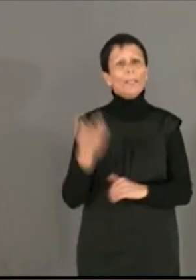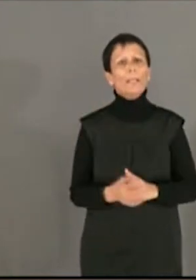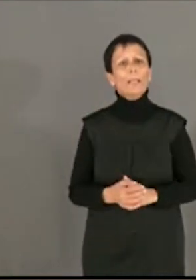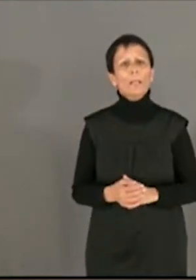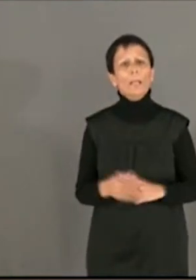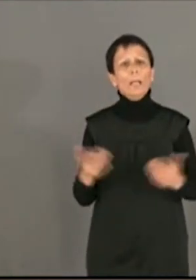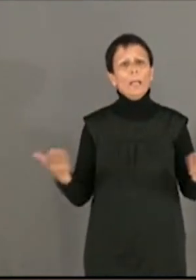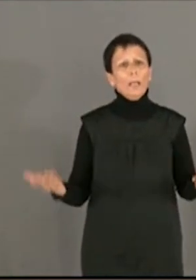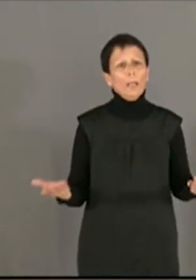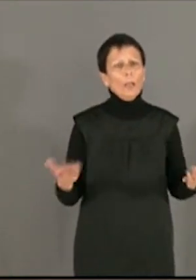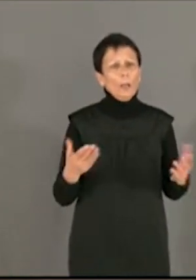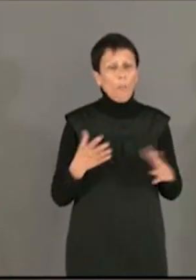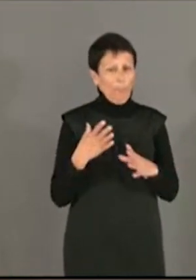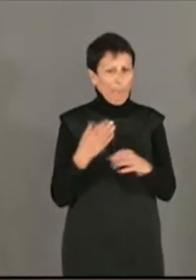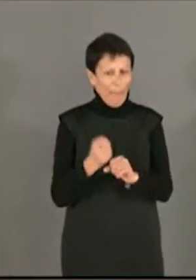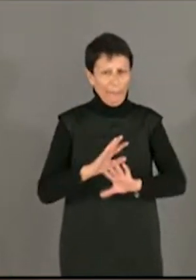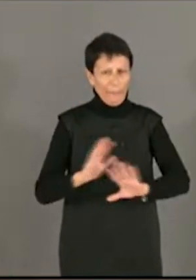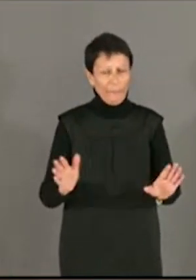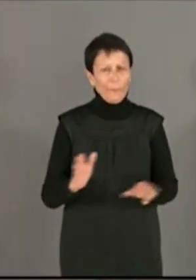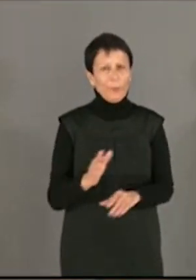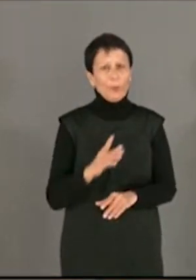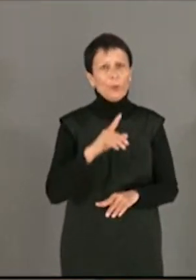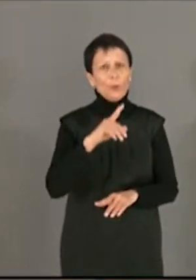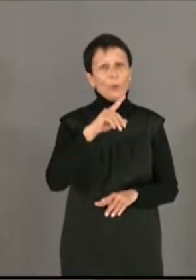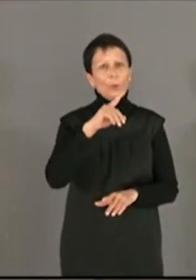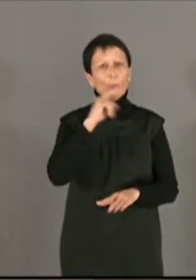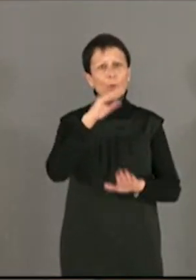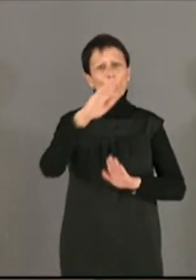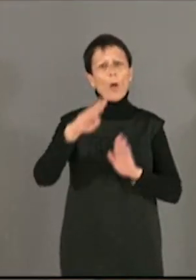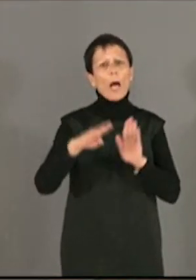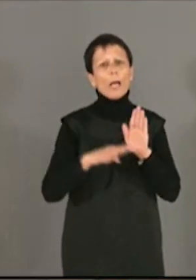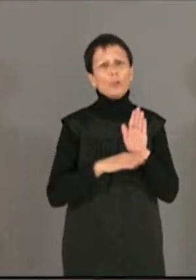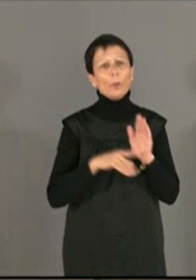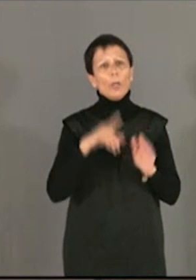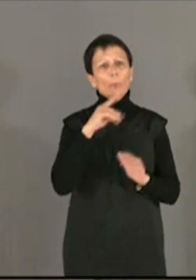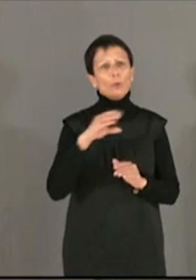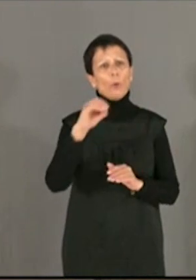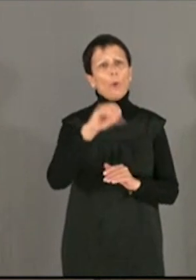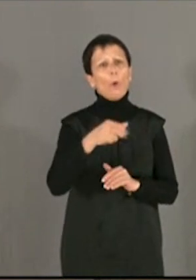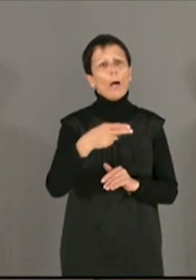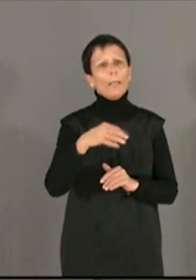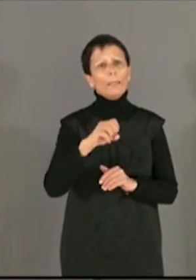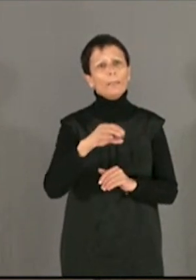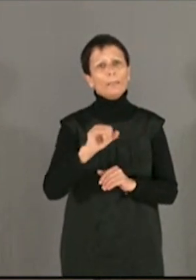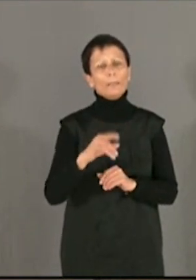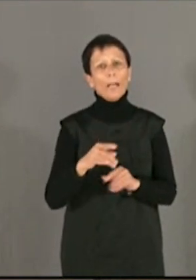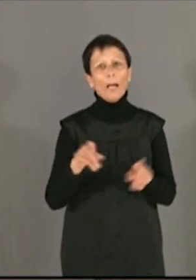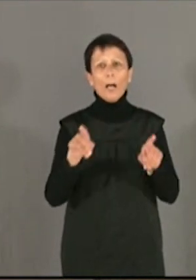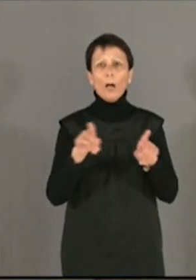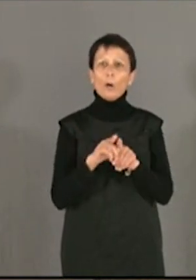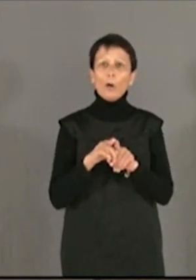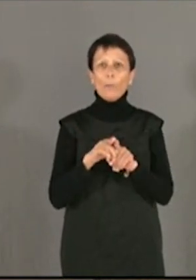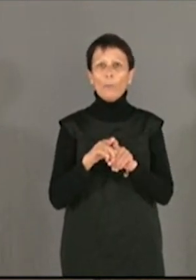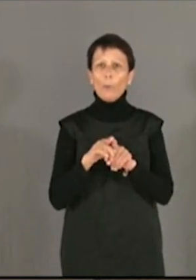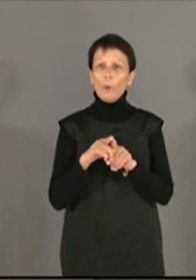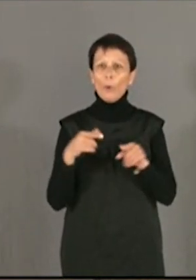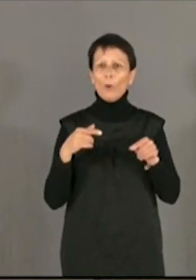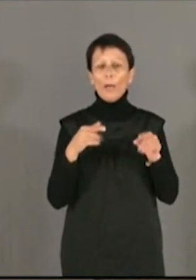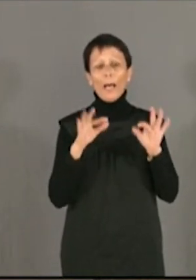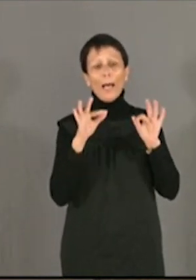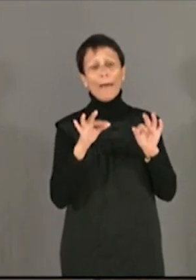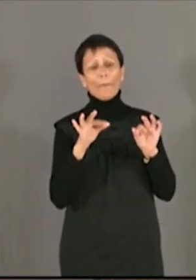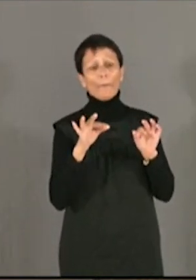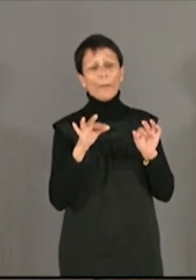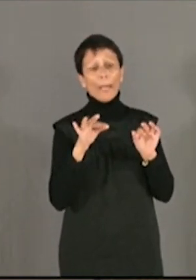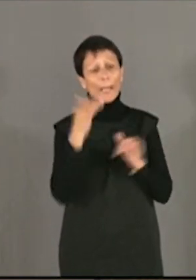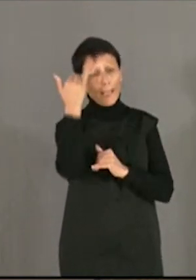Oui, donc très brièvement, monsieur le maire. Monsieur l'adjoint, monsieur Wanessian, nous ne demanderons pas de droit d'auteur. On